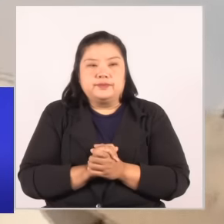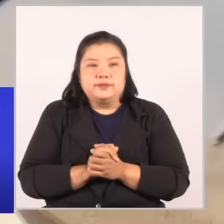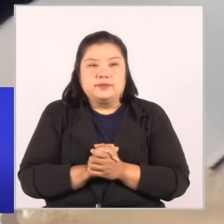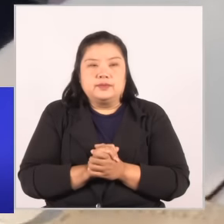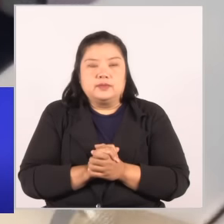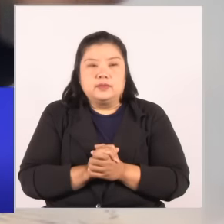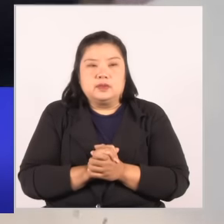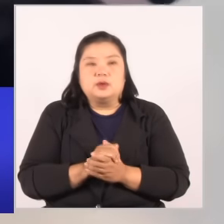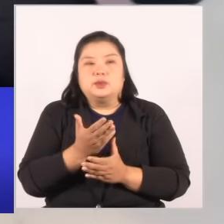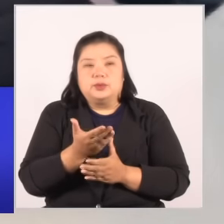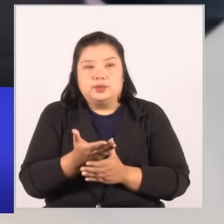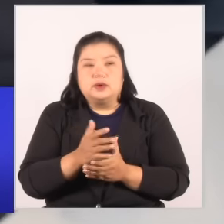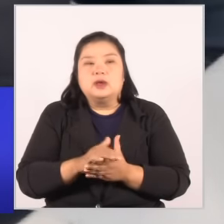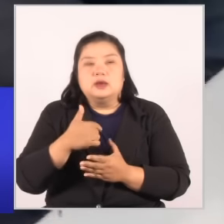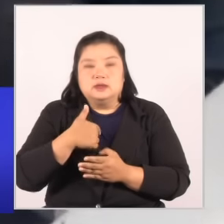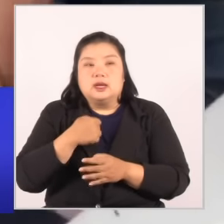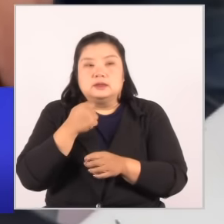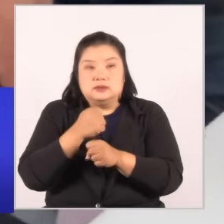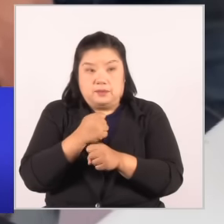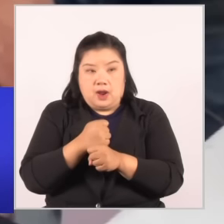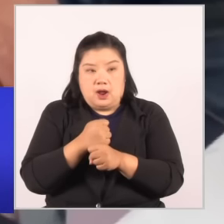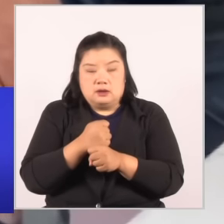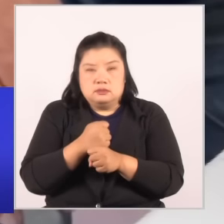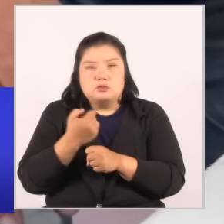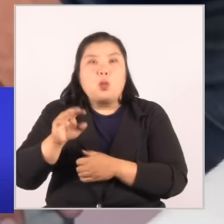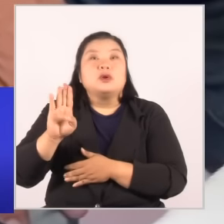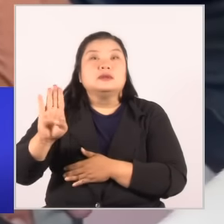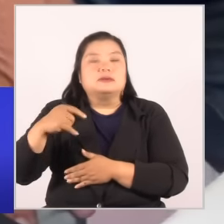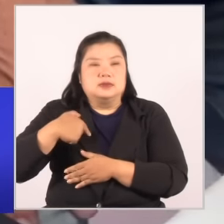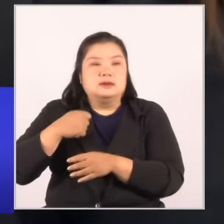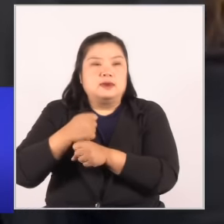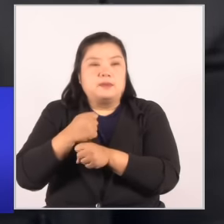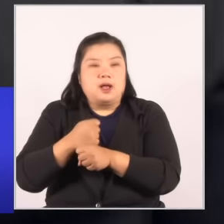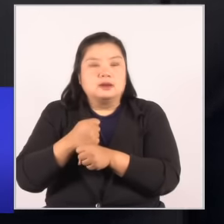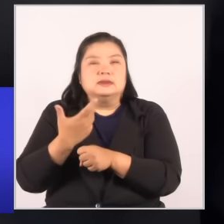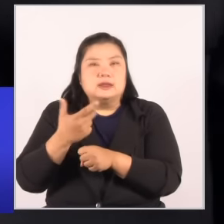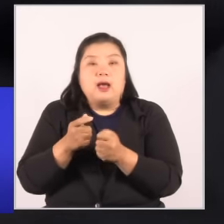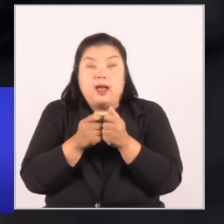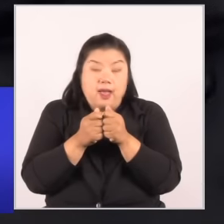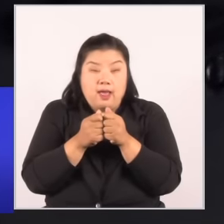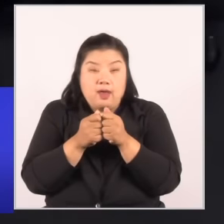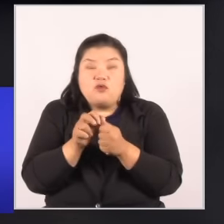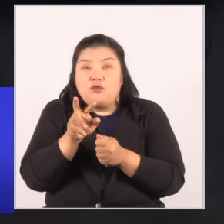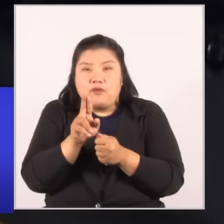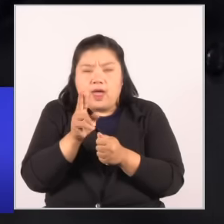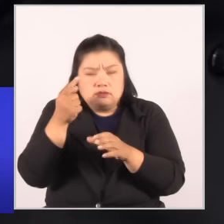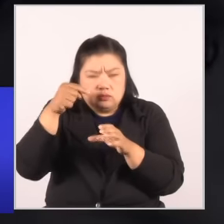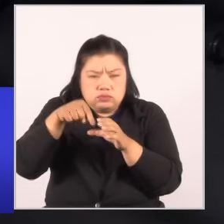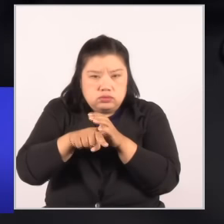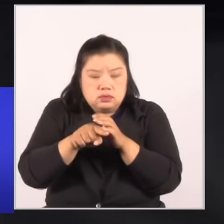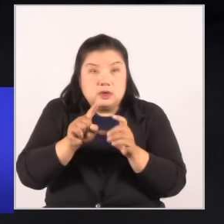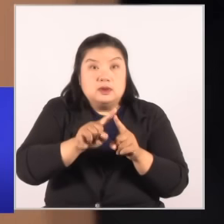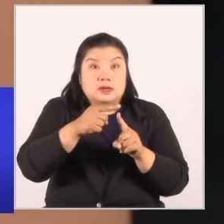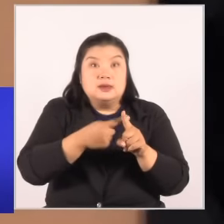ว่าเนี่ยนะเธอเนี่ยเป็นพนักงานสาวบริษัทแห่งหนึ่งนี่นะฮะเล่นแอปหาคู่ตั้งแต่วันที่1มีนาคมที่ผ่านม